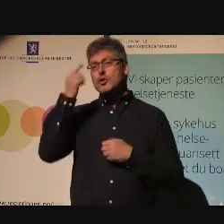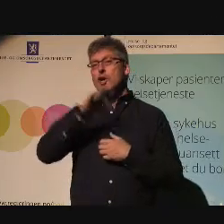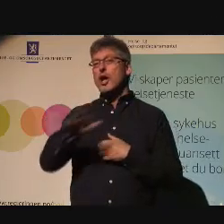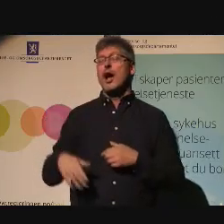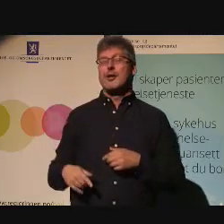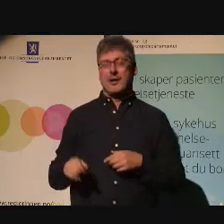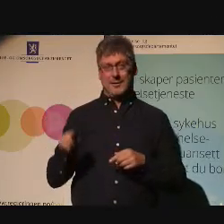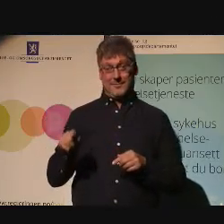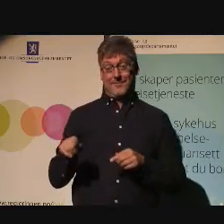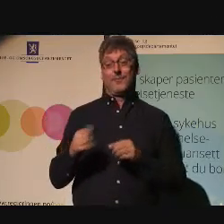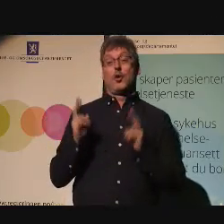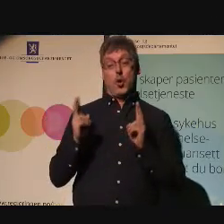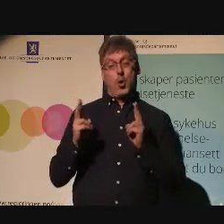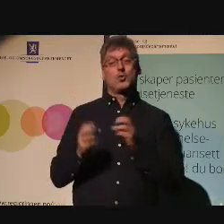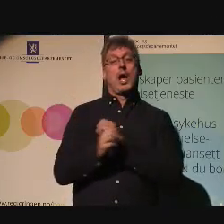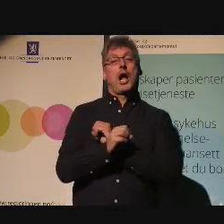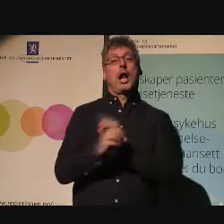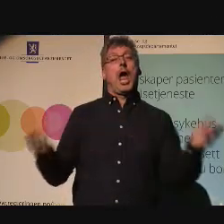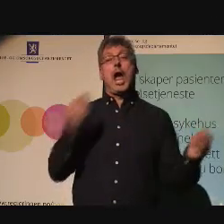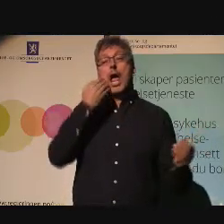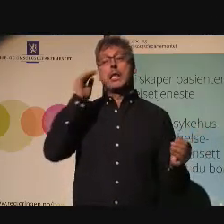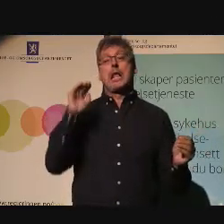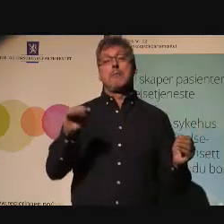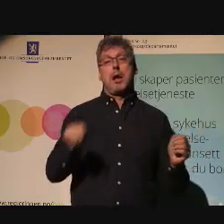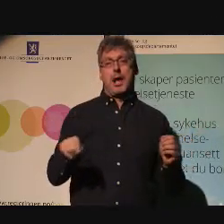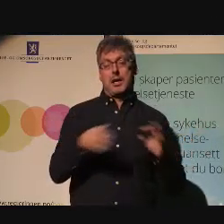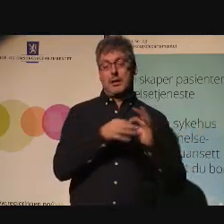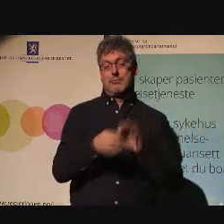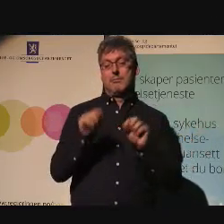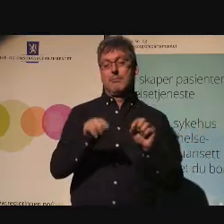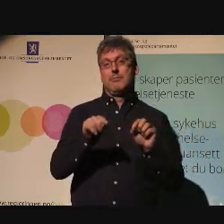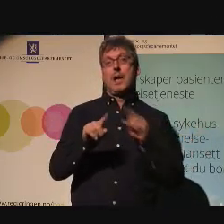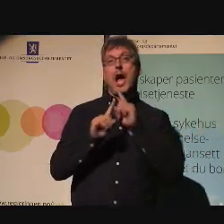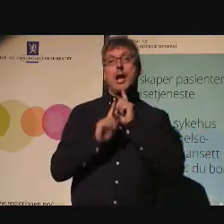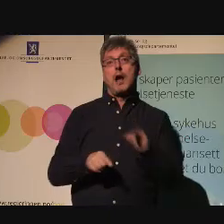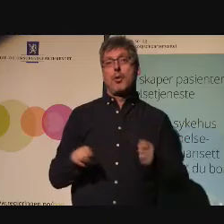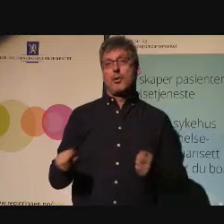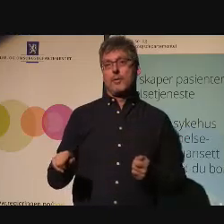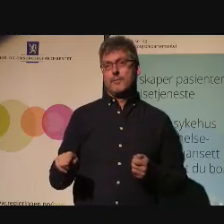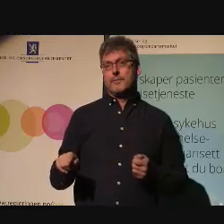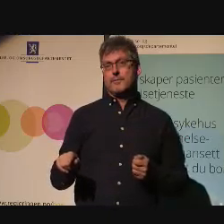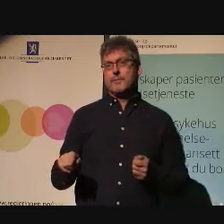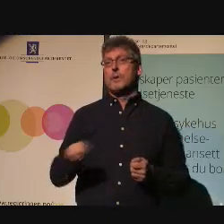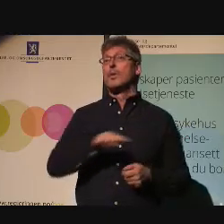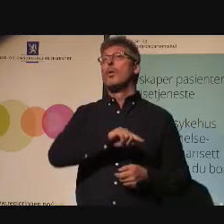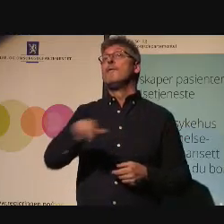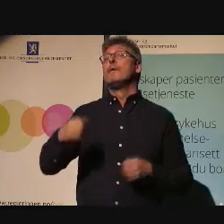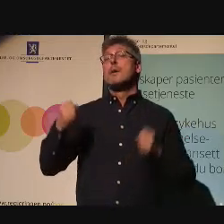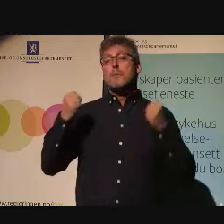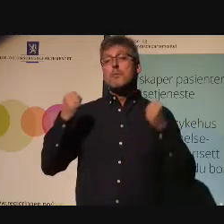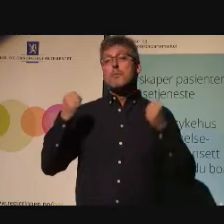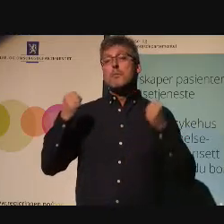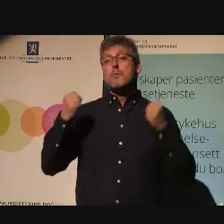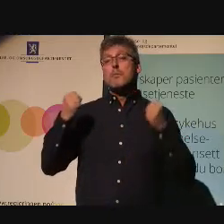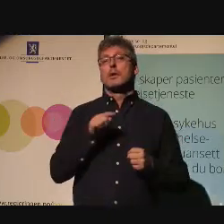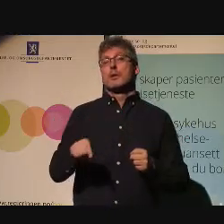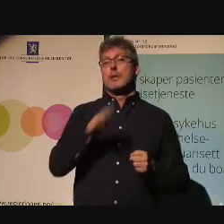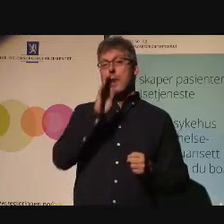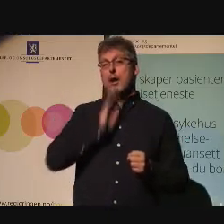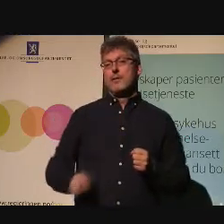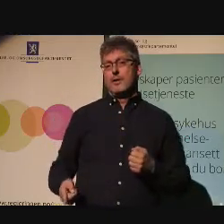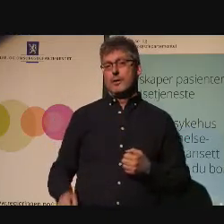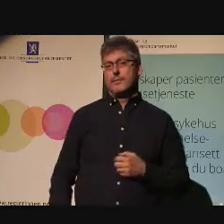klar tilbakemelding i denne rapporten. Og det er vi nødt til å ta på alvor.